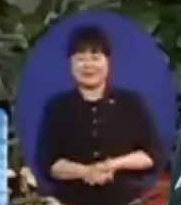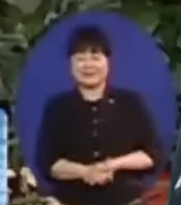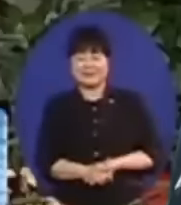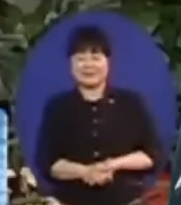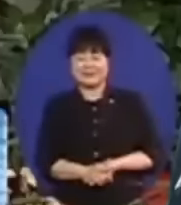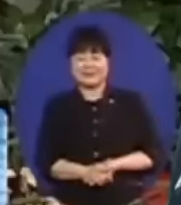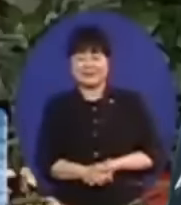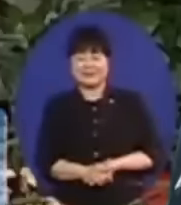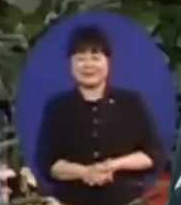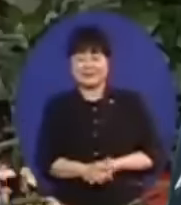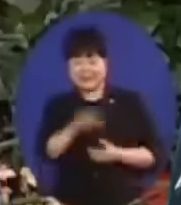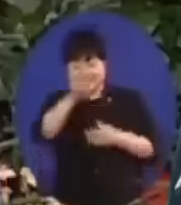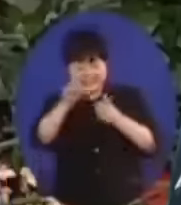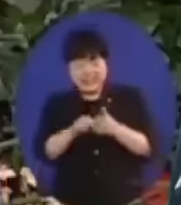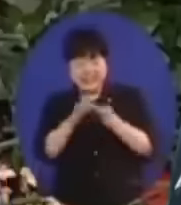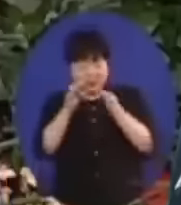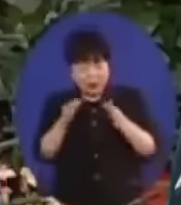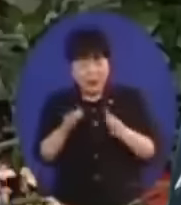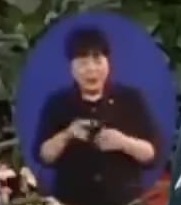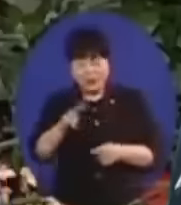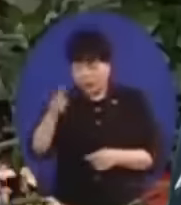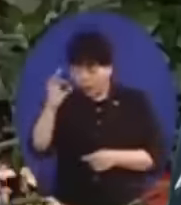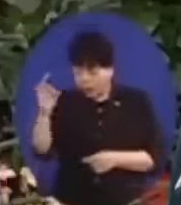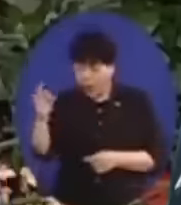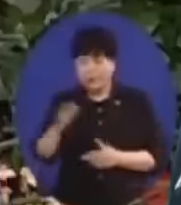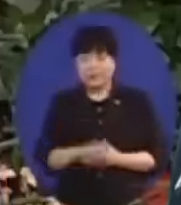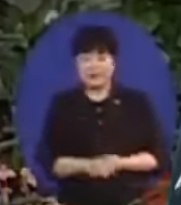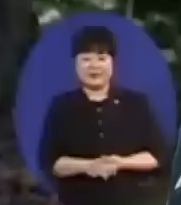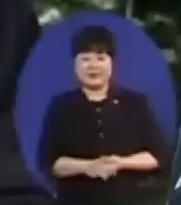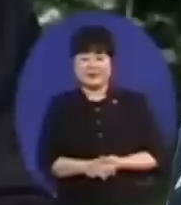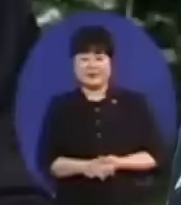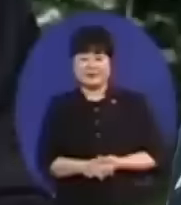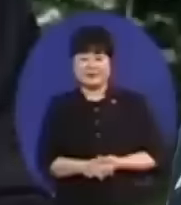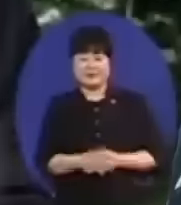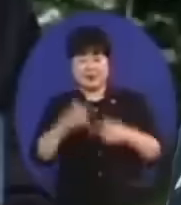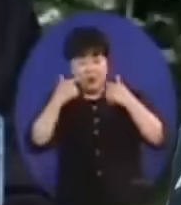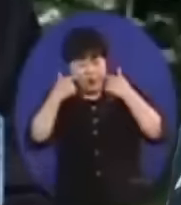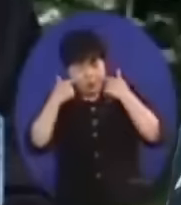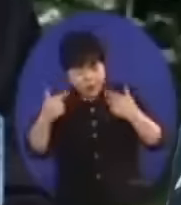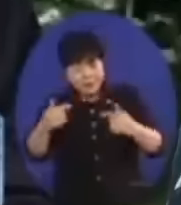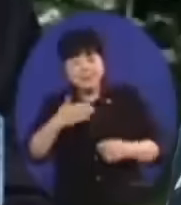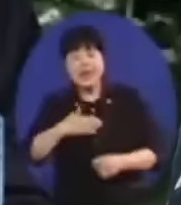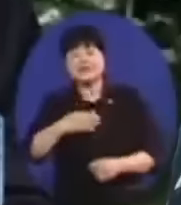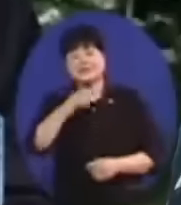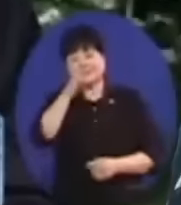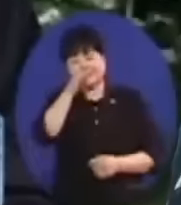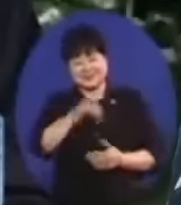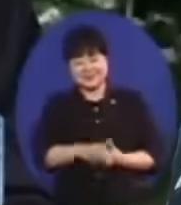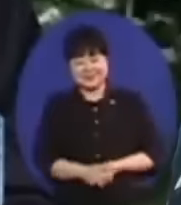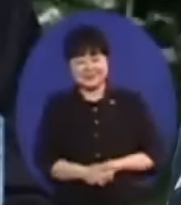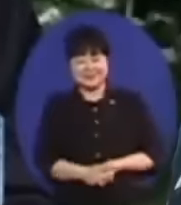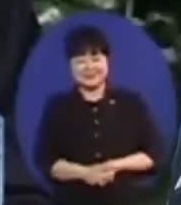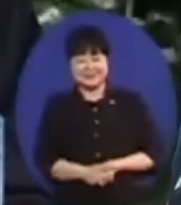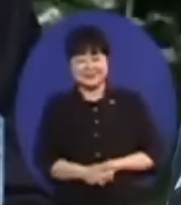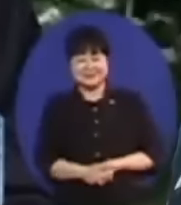그거는 저의 일생을 통해서 저는 뒤를 돌아볼 때 확증할 수 있는 것입니다.